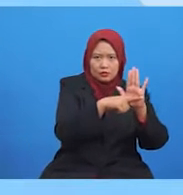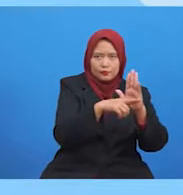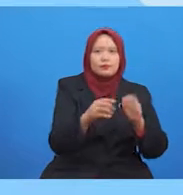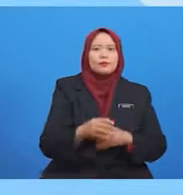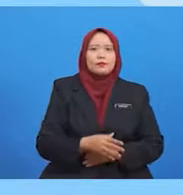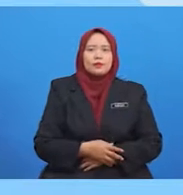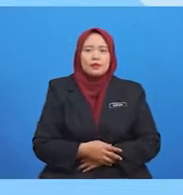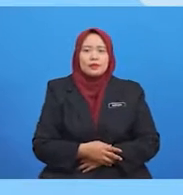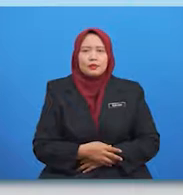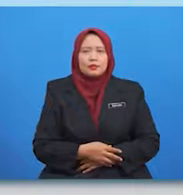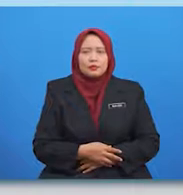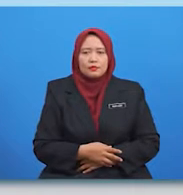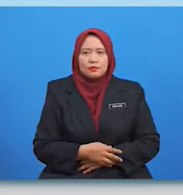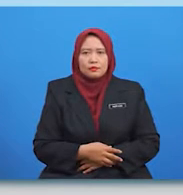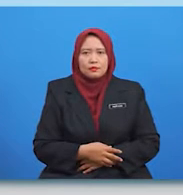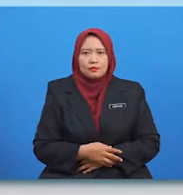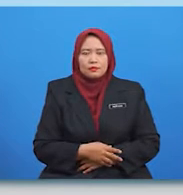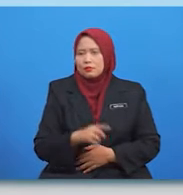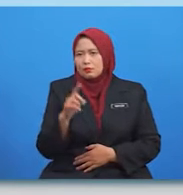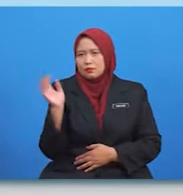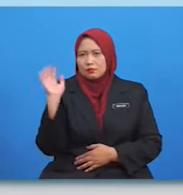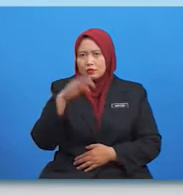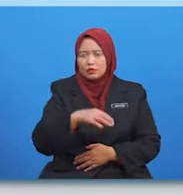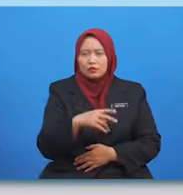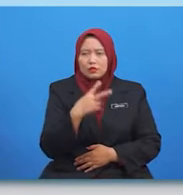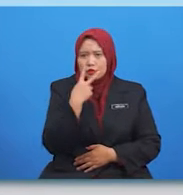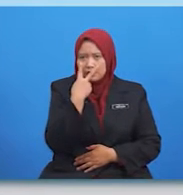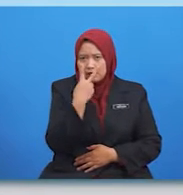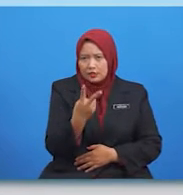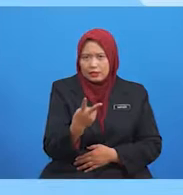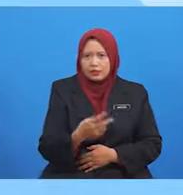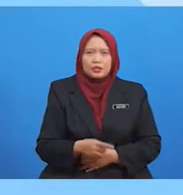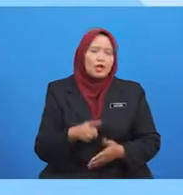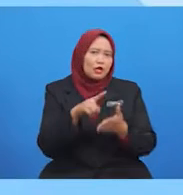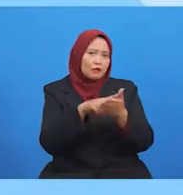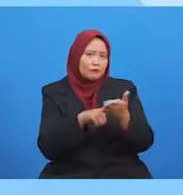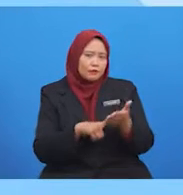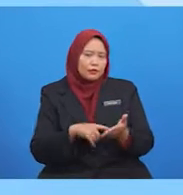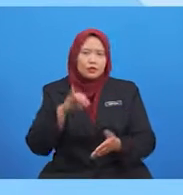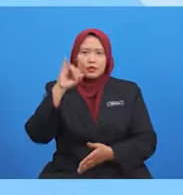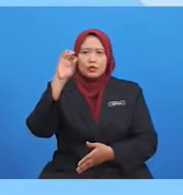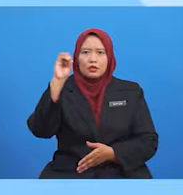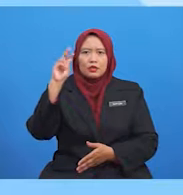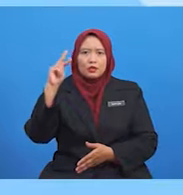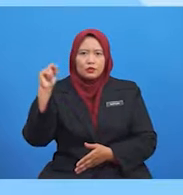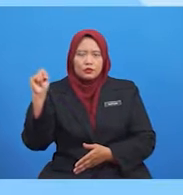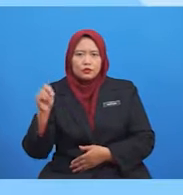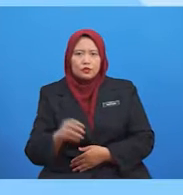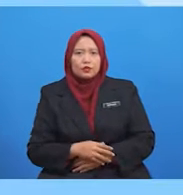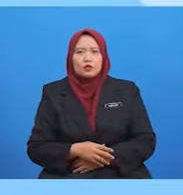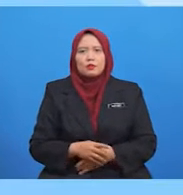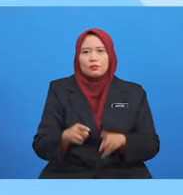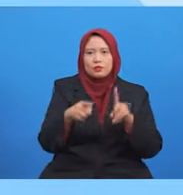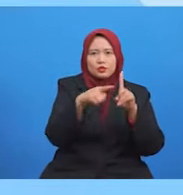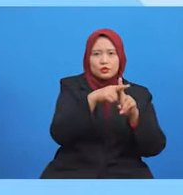ion. Pertama, mari kita lihat dahulu apa itu ion positif. Atom